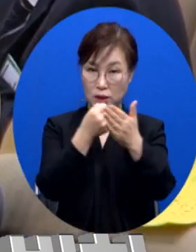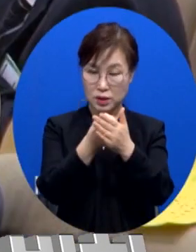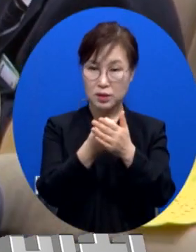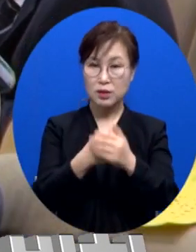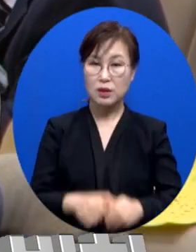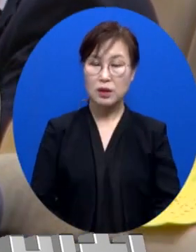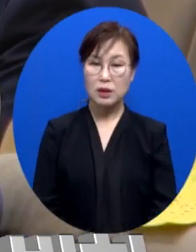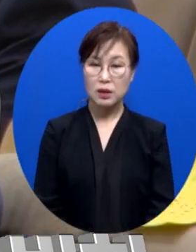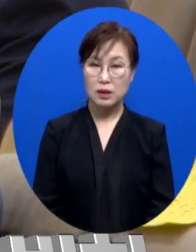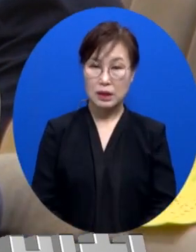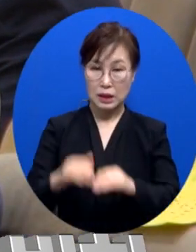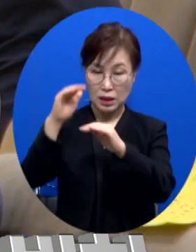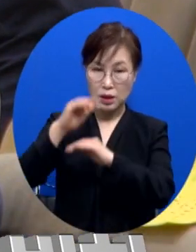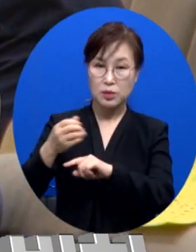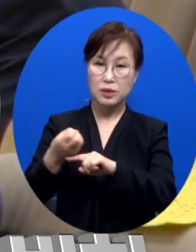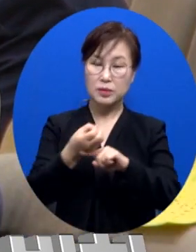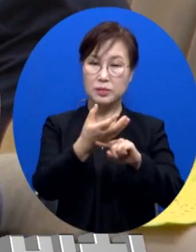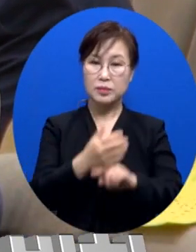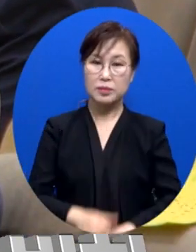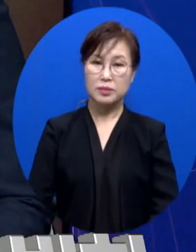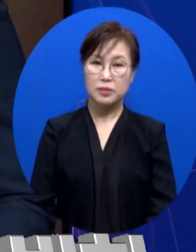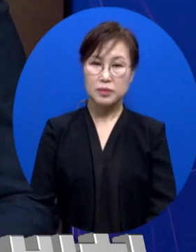확정했는데요. 관련 소식 알아보겠습니다.